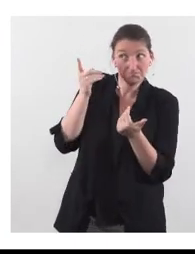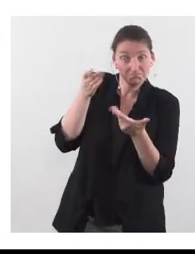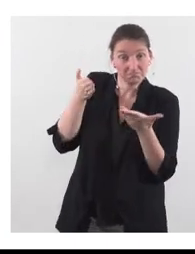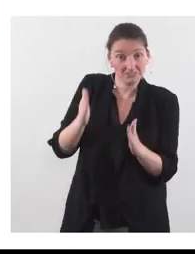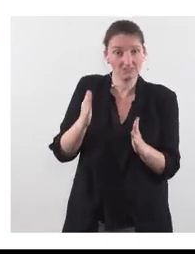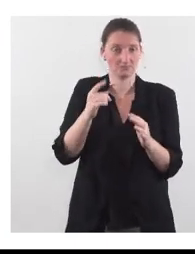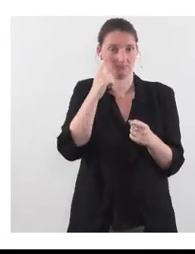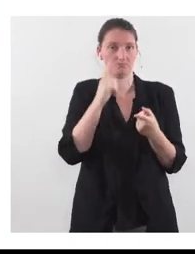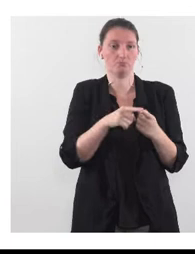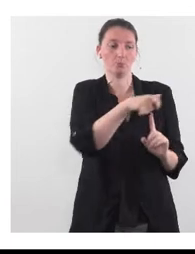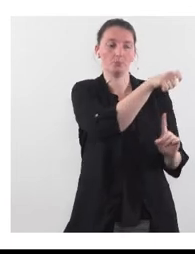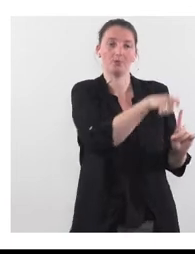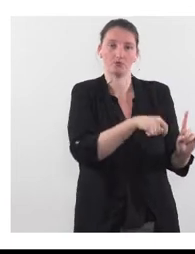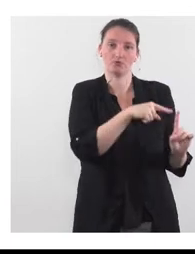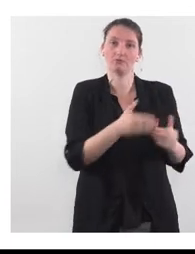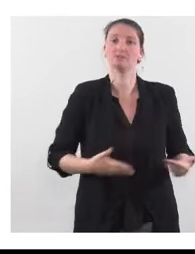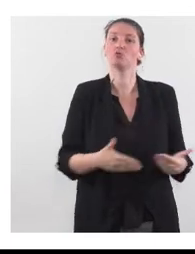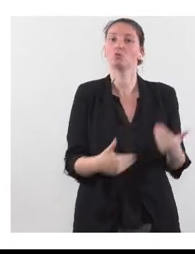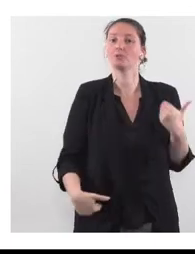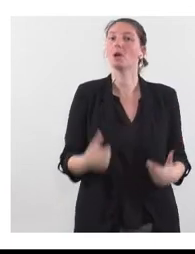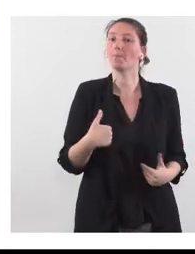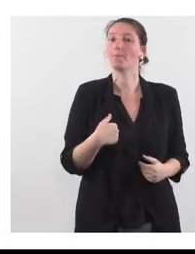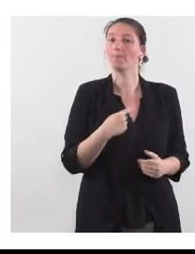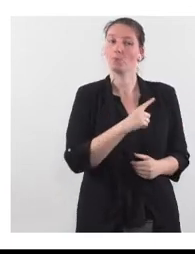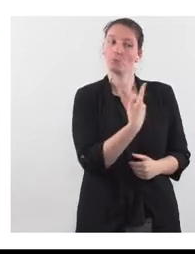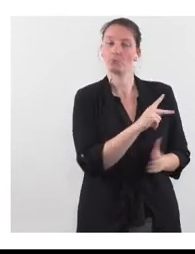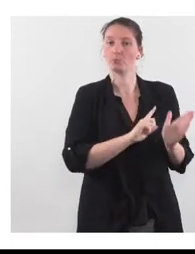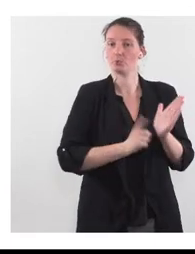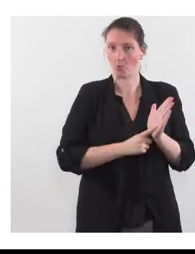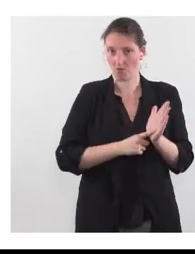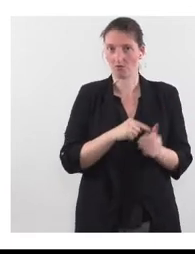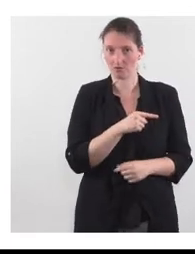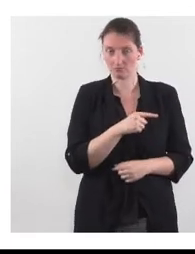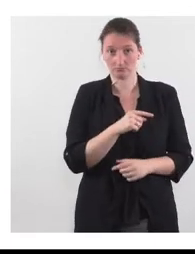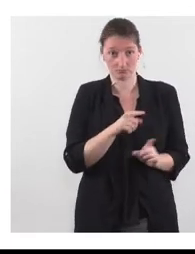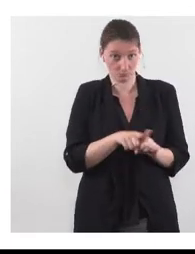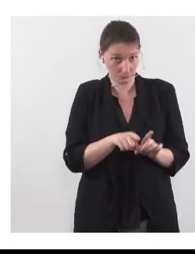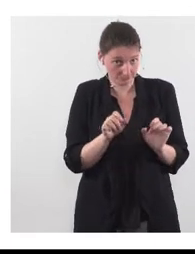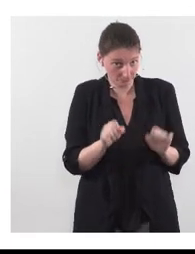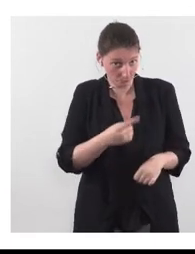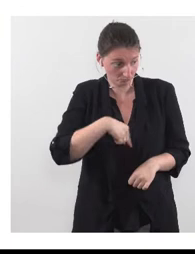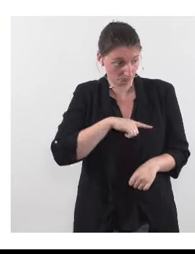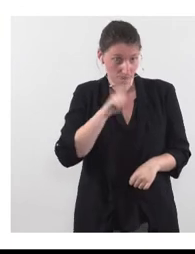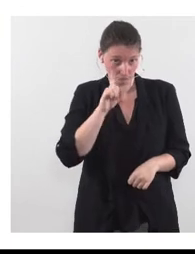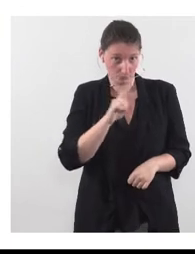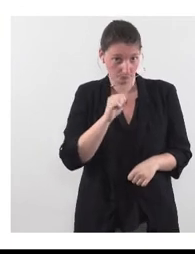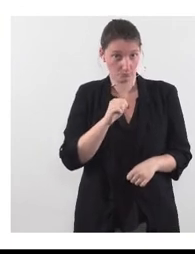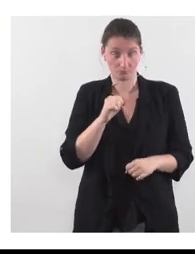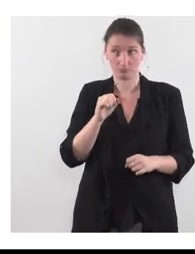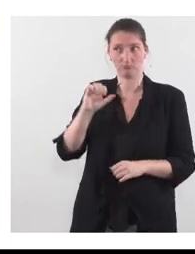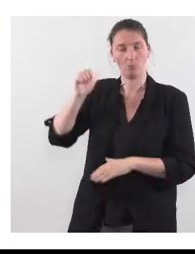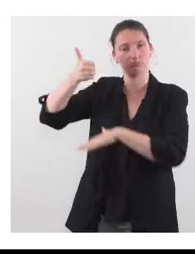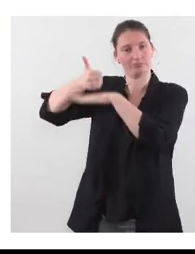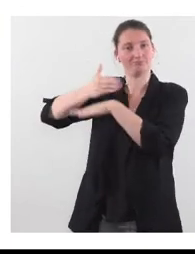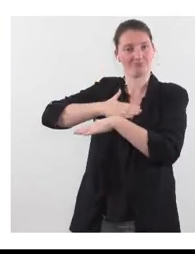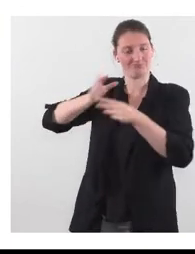pour défendre les droits d'une personne en situation de handicap. Si nécessaire, nous pouvons également passer au niveau européen, comme